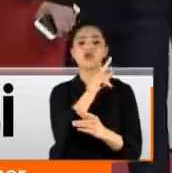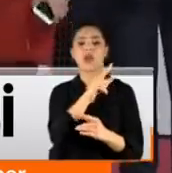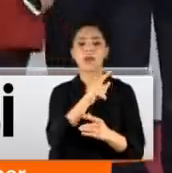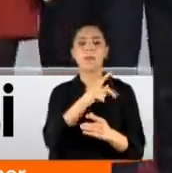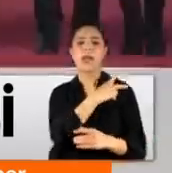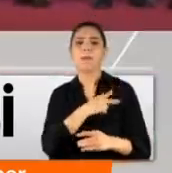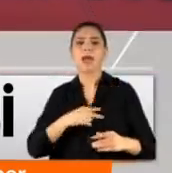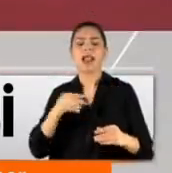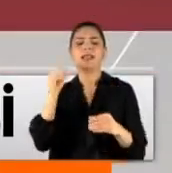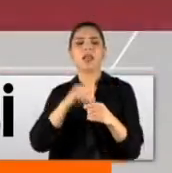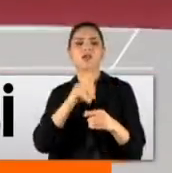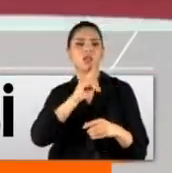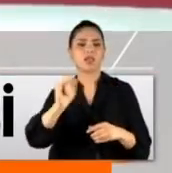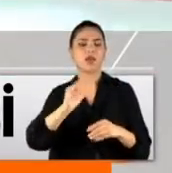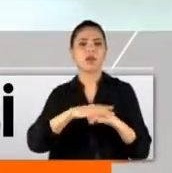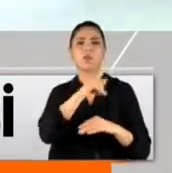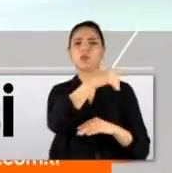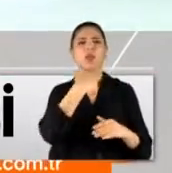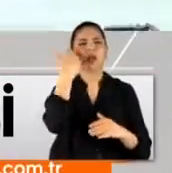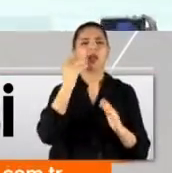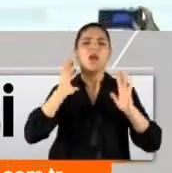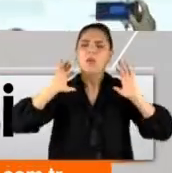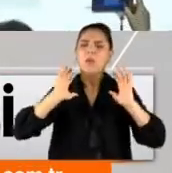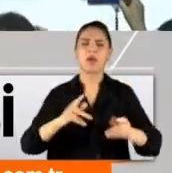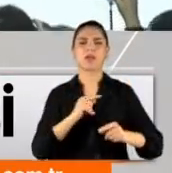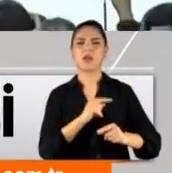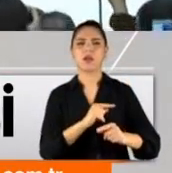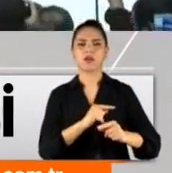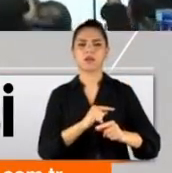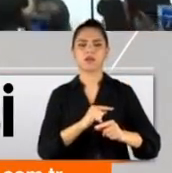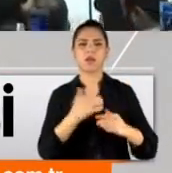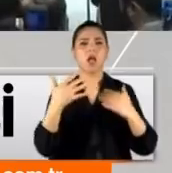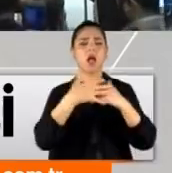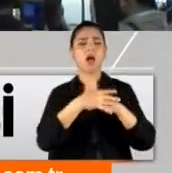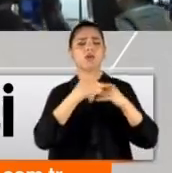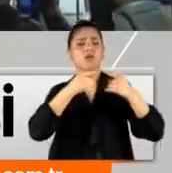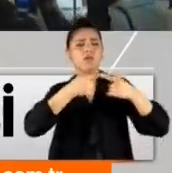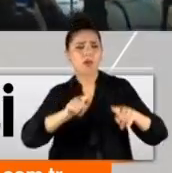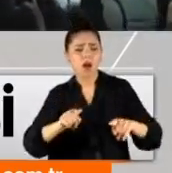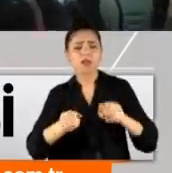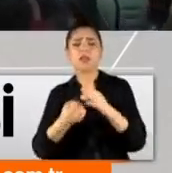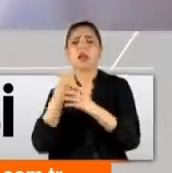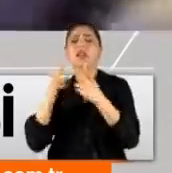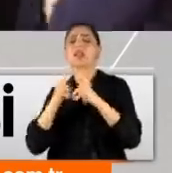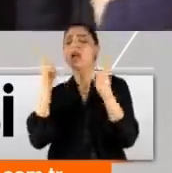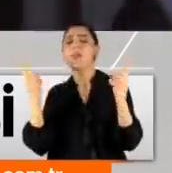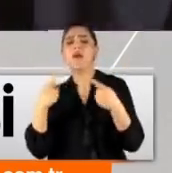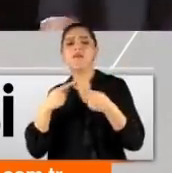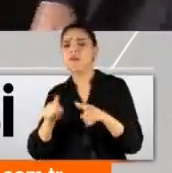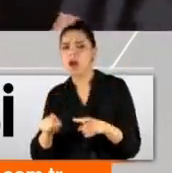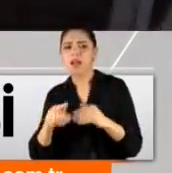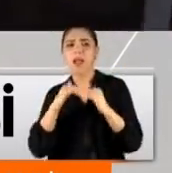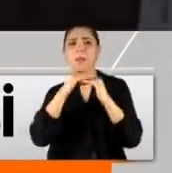de yüklendi. Bunlar da yalan ama yarabbim. Akşam başka, sabah başka.